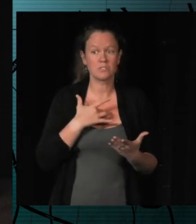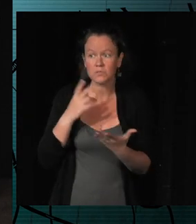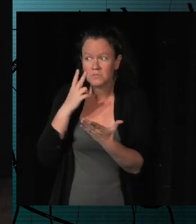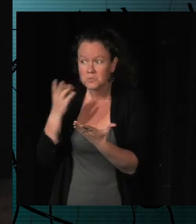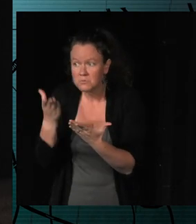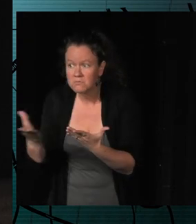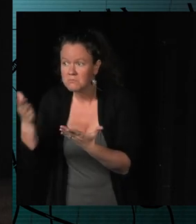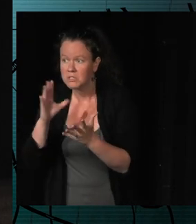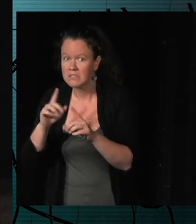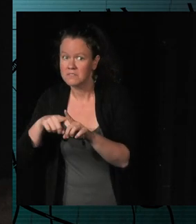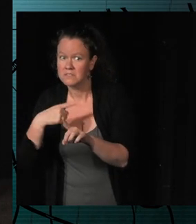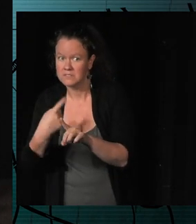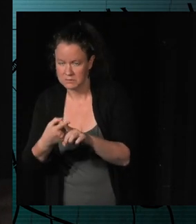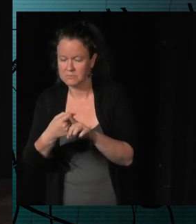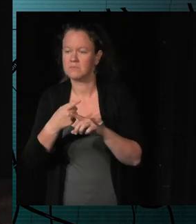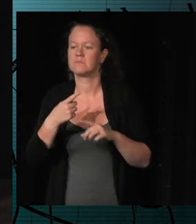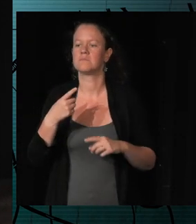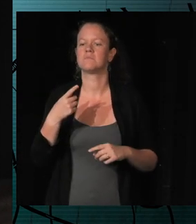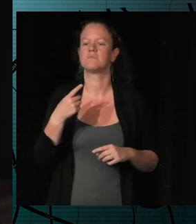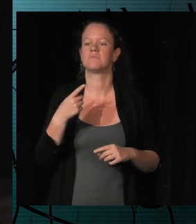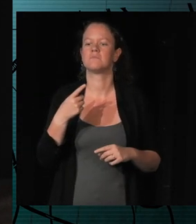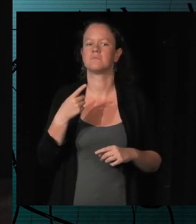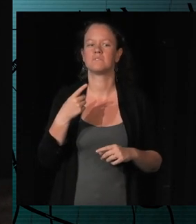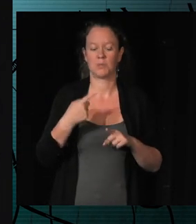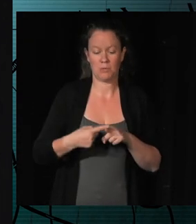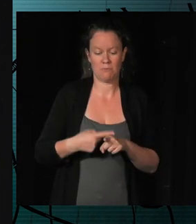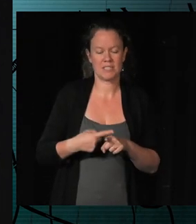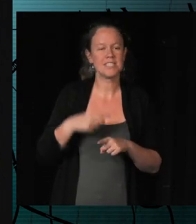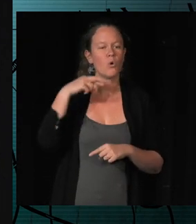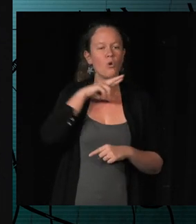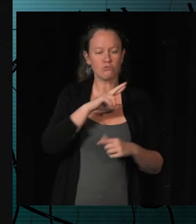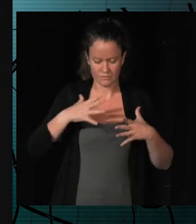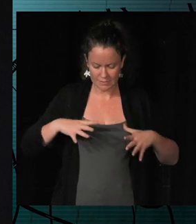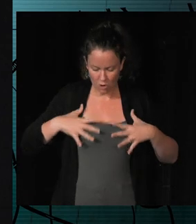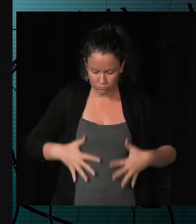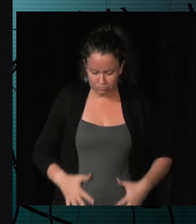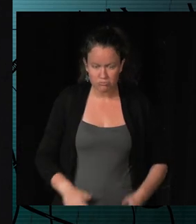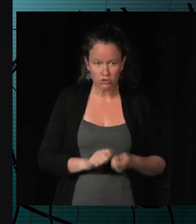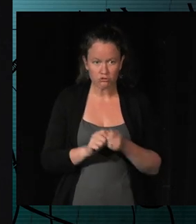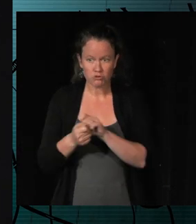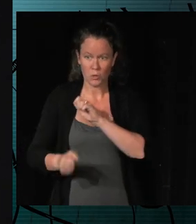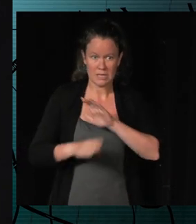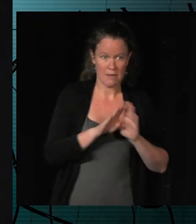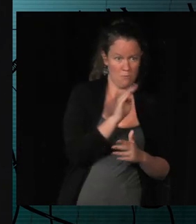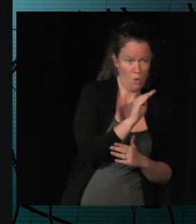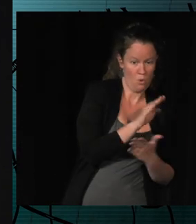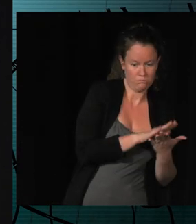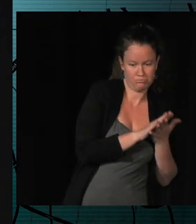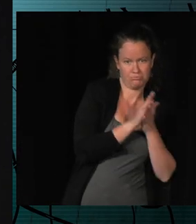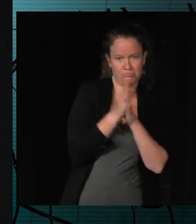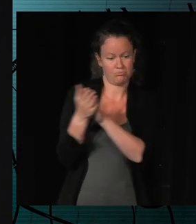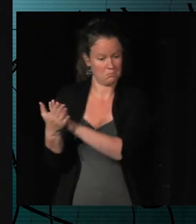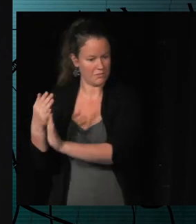avez remarqué tout au long du film en fait la tenue de rose change de couleur progressivement elle passe en fait du bleu au tout début du film elle finit sur le rouge